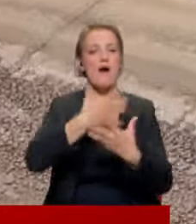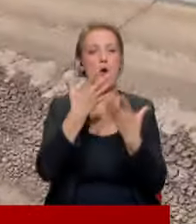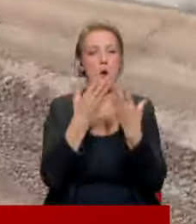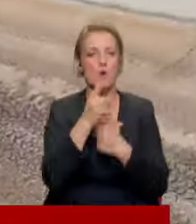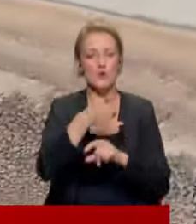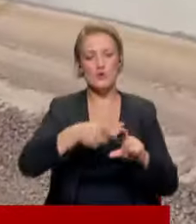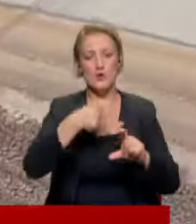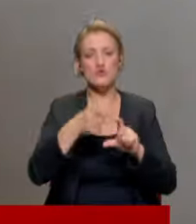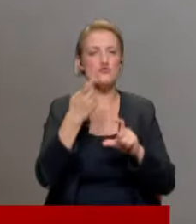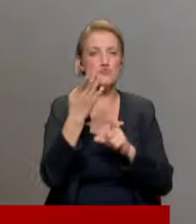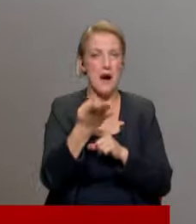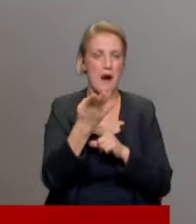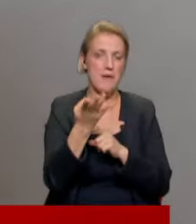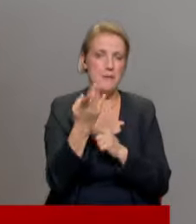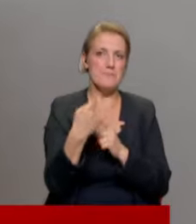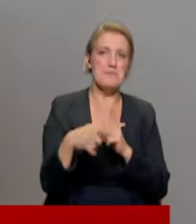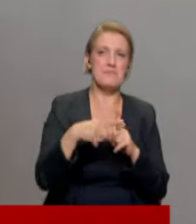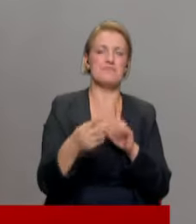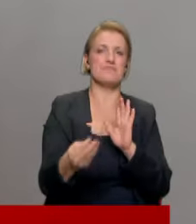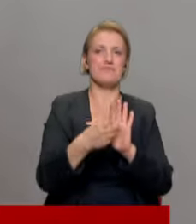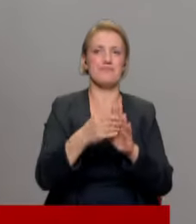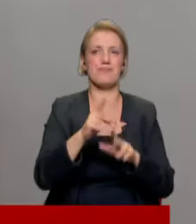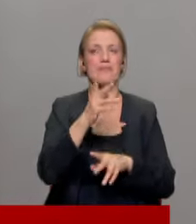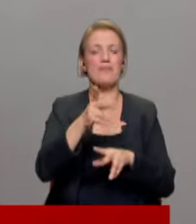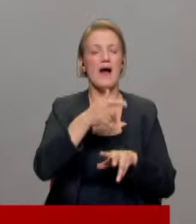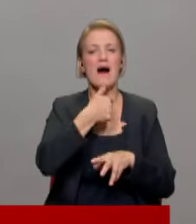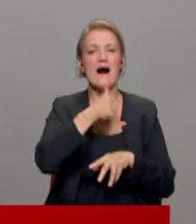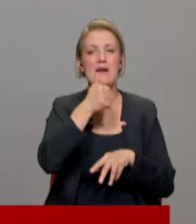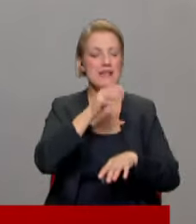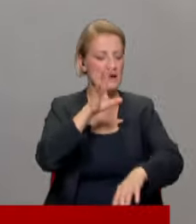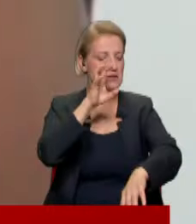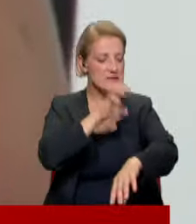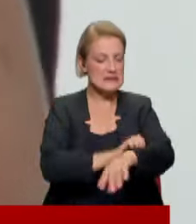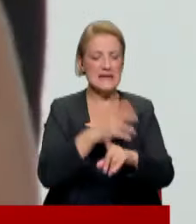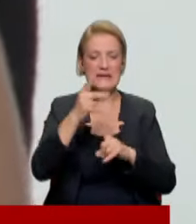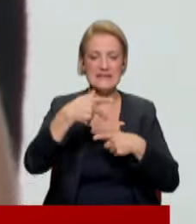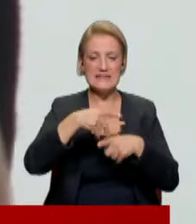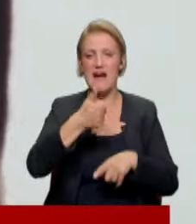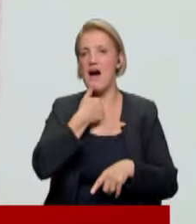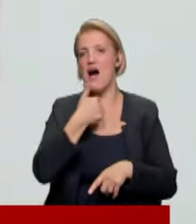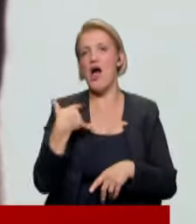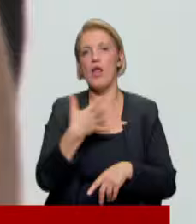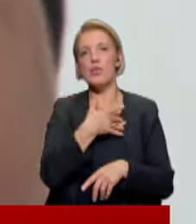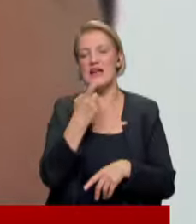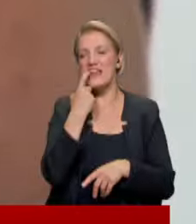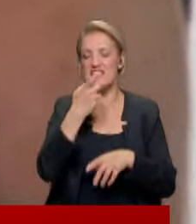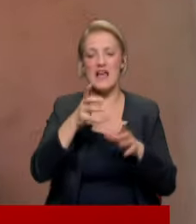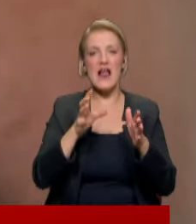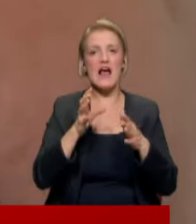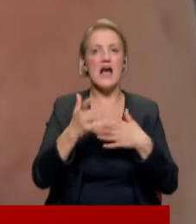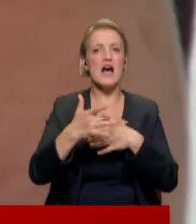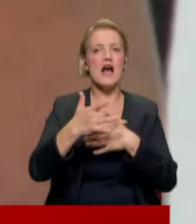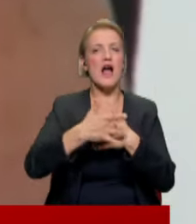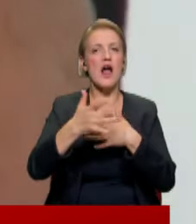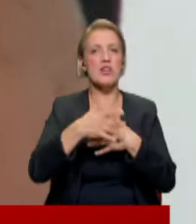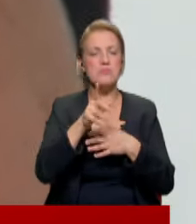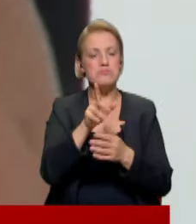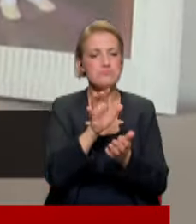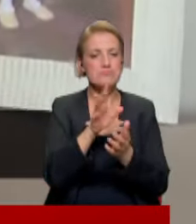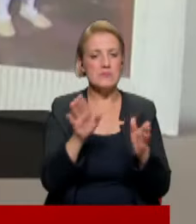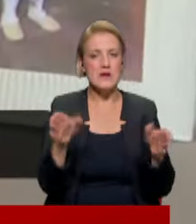soruşturmaya yeni bir boyut eklemiş oldu abes güran'ın Kolundaki ısırık izleriyle anne Yüksel gın diş kalıpları karşılaştırmaya